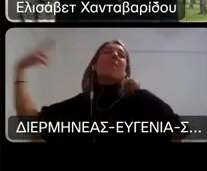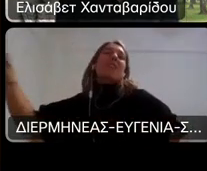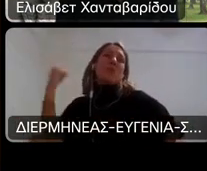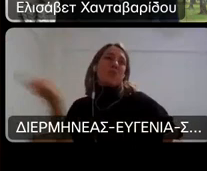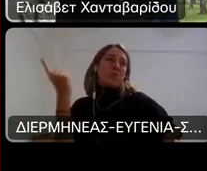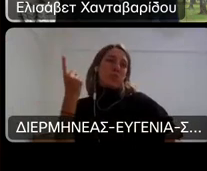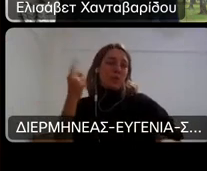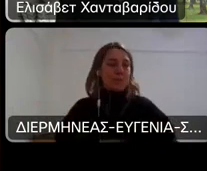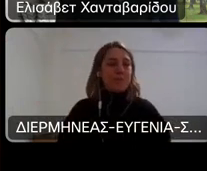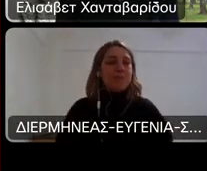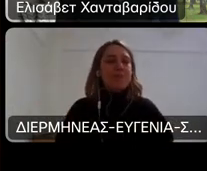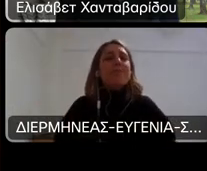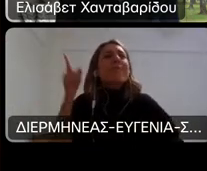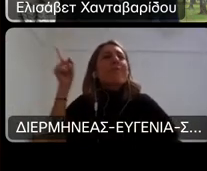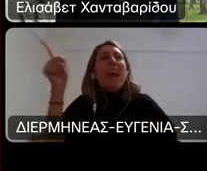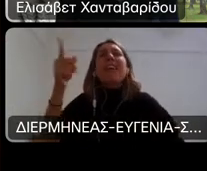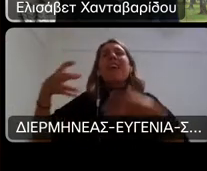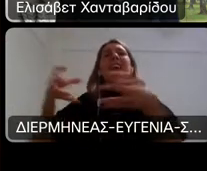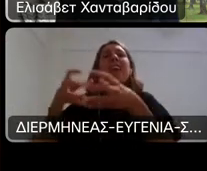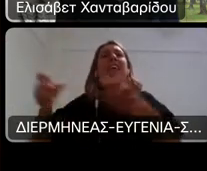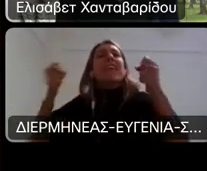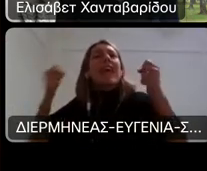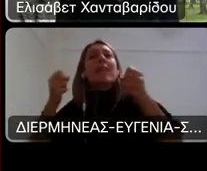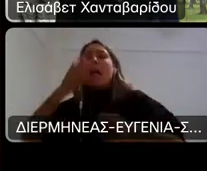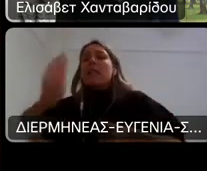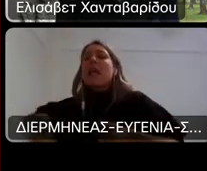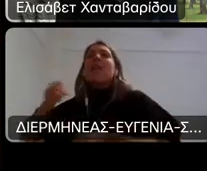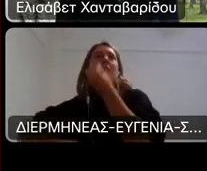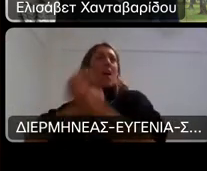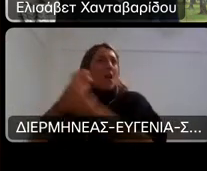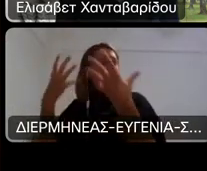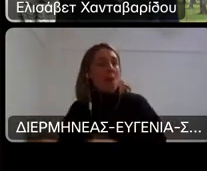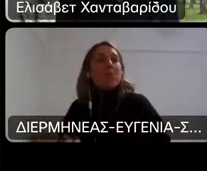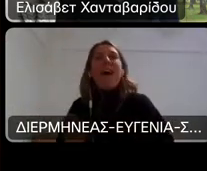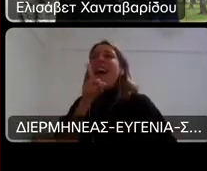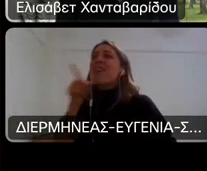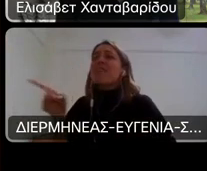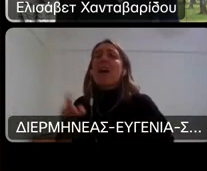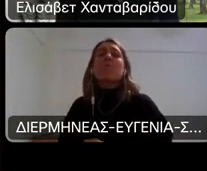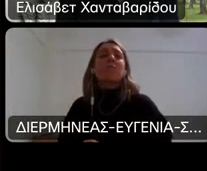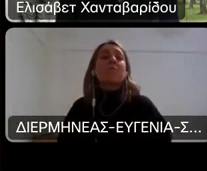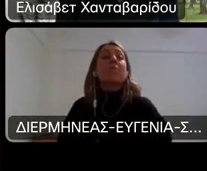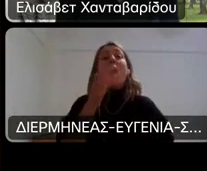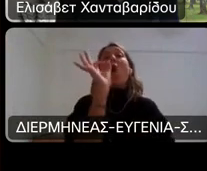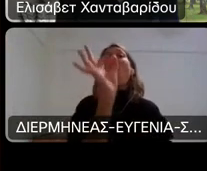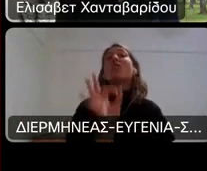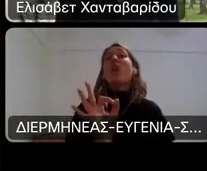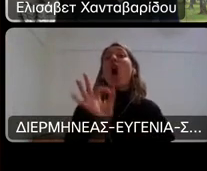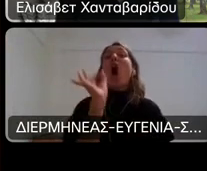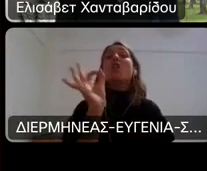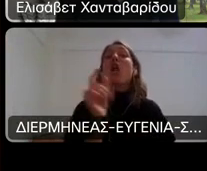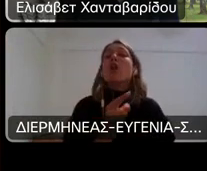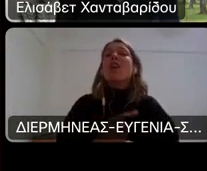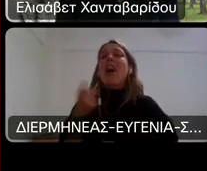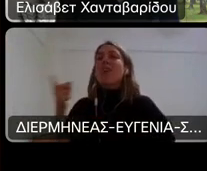ΗΠΑ. Εκεί υπάρχουν διάφορα κινήματα τα τελευταία χρόνια που αντιδρούν στην ορολογία